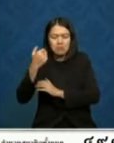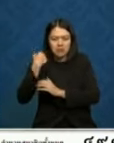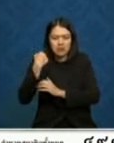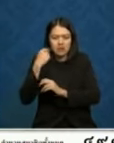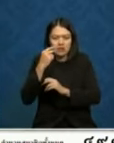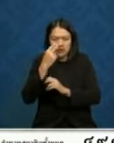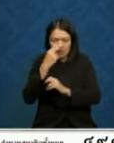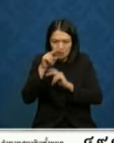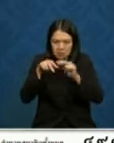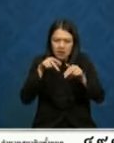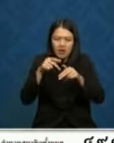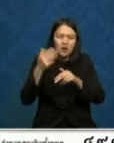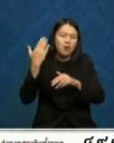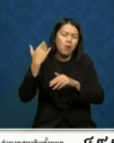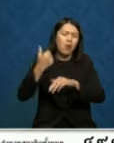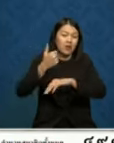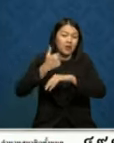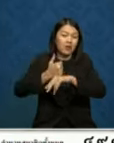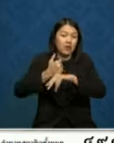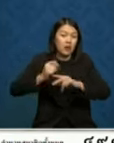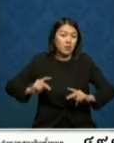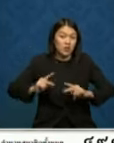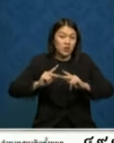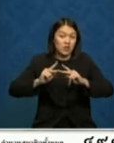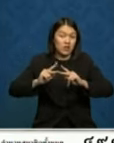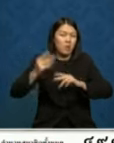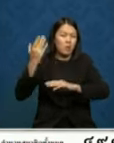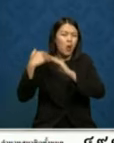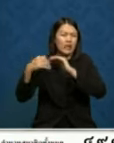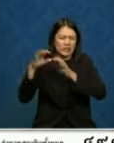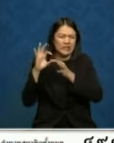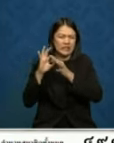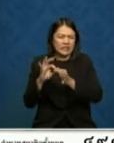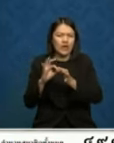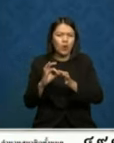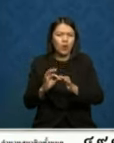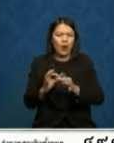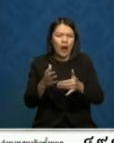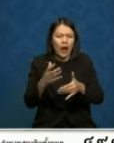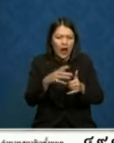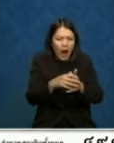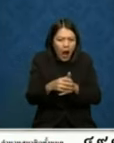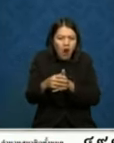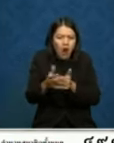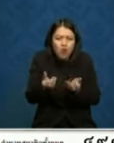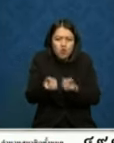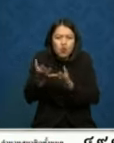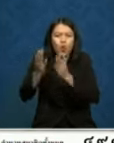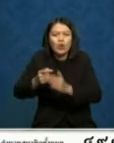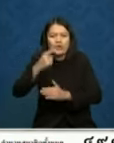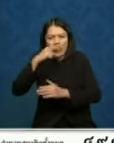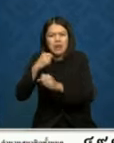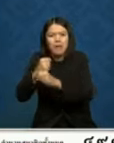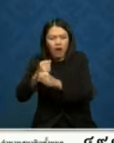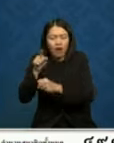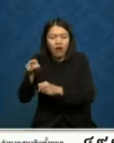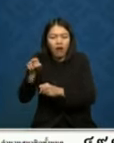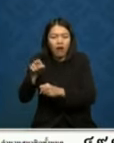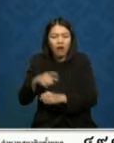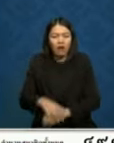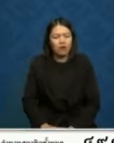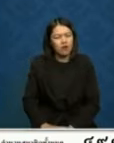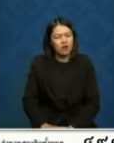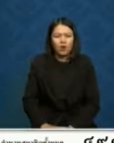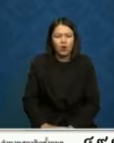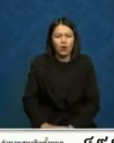เกตว่าอาจจะมีอดีตรัฐมนตรีของเราเกี่ยวข้องกับขบวนการค้ามนุษย์เรายังส่งคนไทยไปทำงานที่นั่นอีกเหรอครับเรื่องนี้เป็น